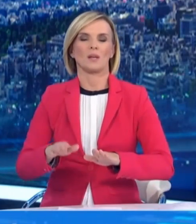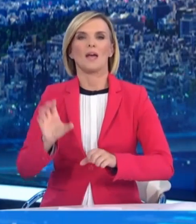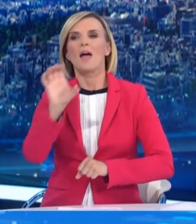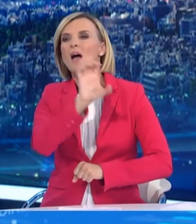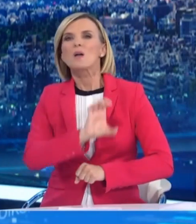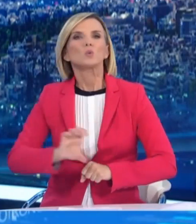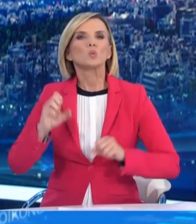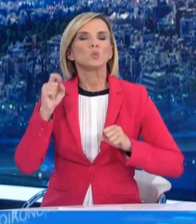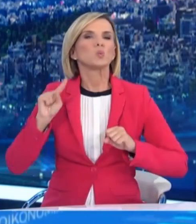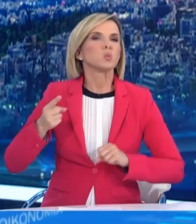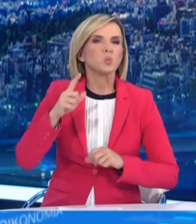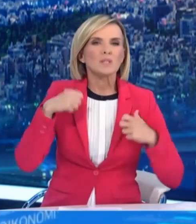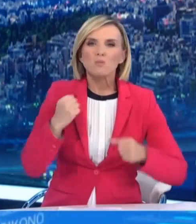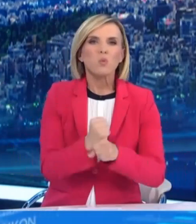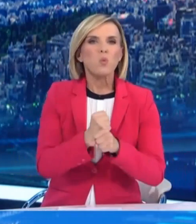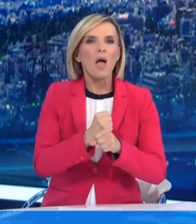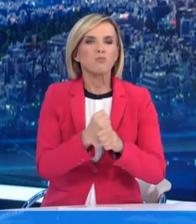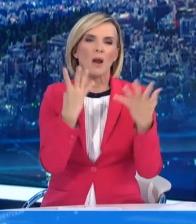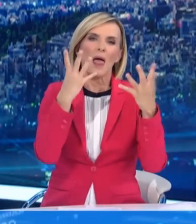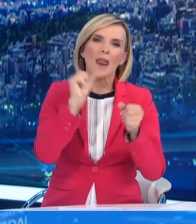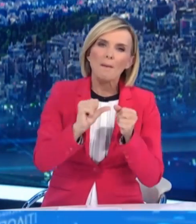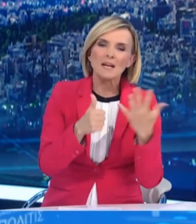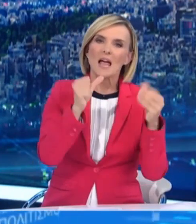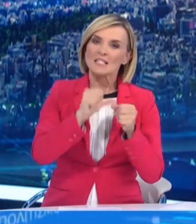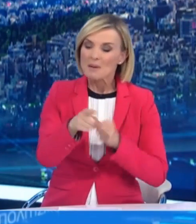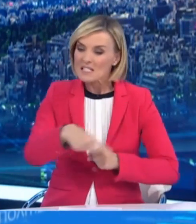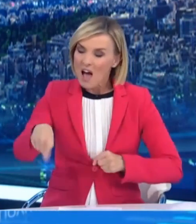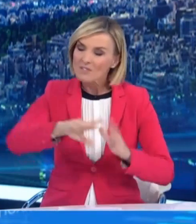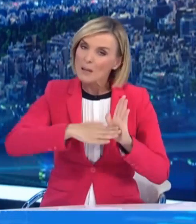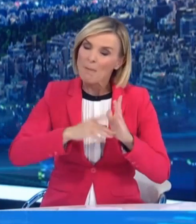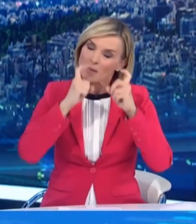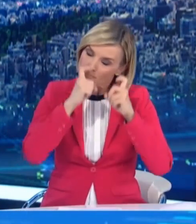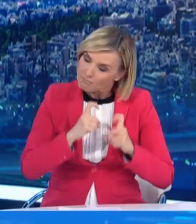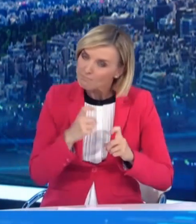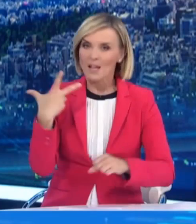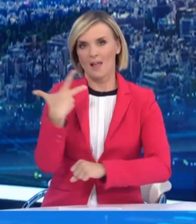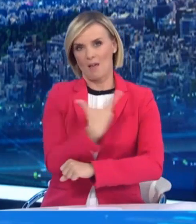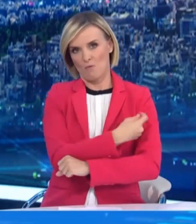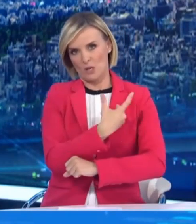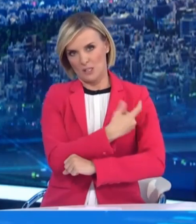αυτών. Επιπρόσθετα, στο πλαίσιο της ενίσχυσης των εμβολιασμών στα νησιά, δημιουργούμε δύο